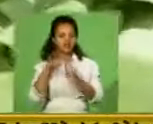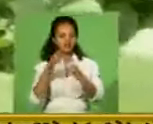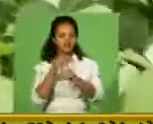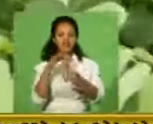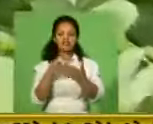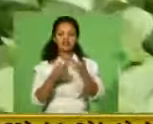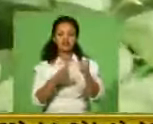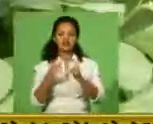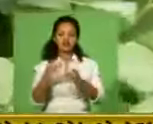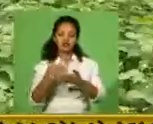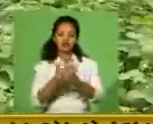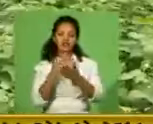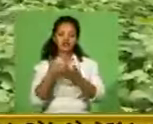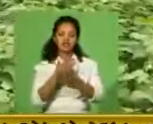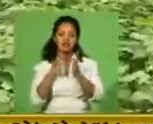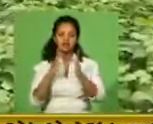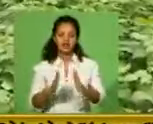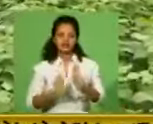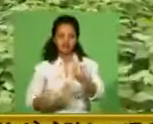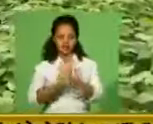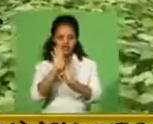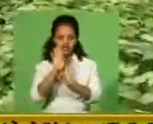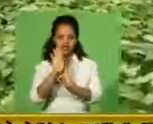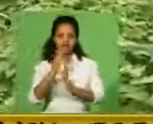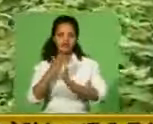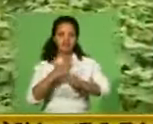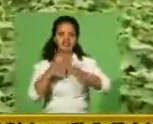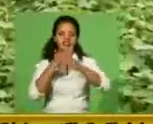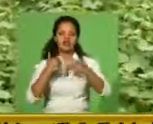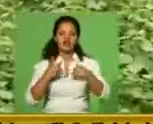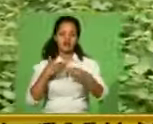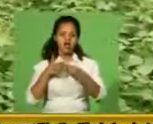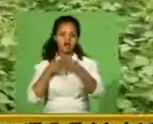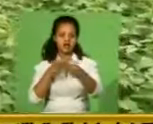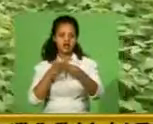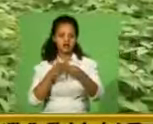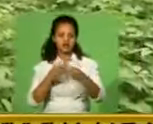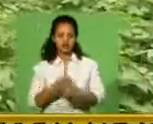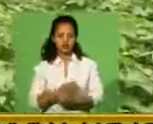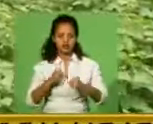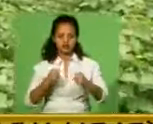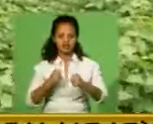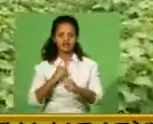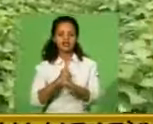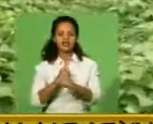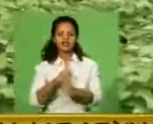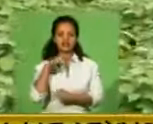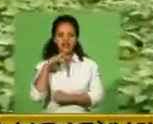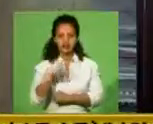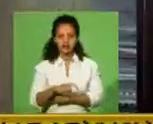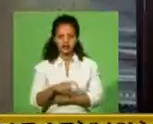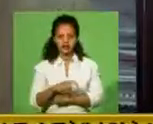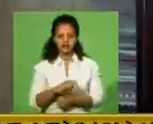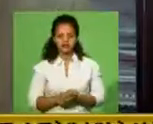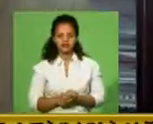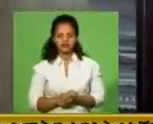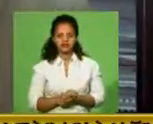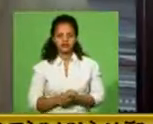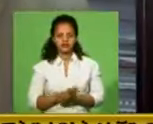ለዚህም ደግሞ ምርትና ምርታማነትን ለማሳደግ በየደረጃው ያለው አመራር በቁርጠኝነት ሊሰራ ይገባል።